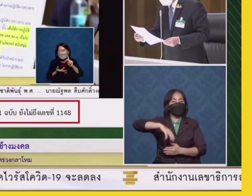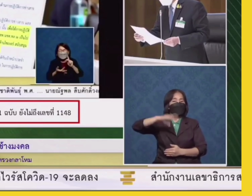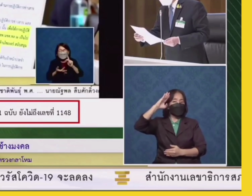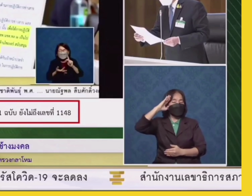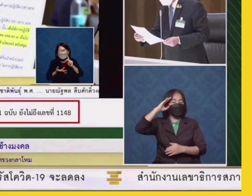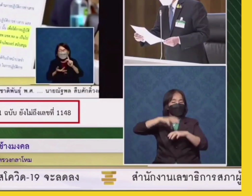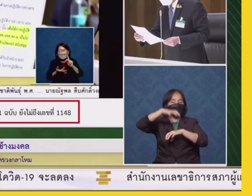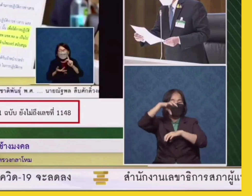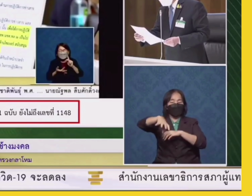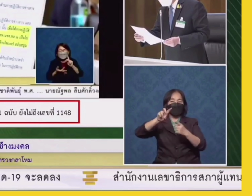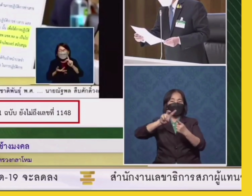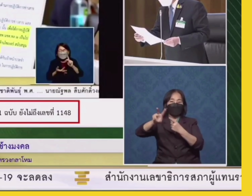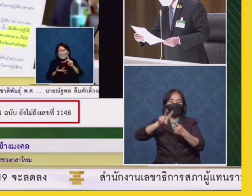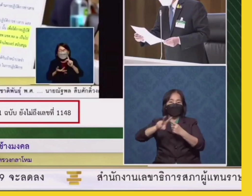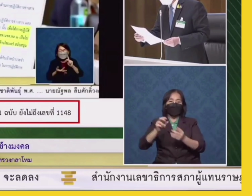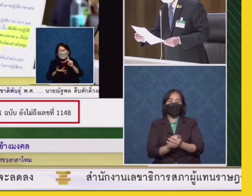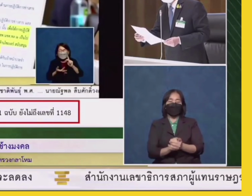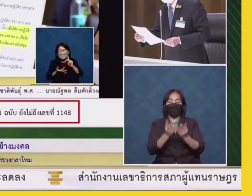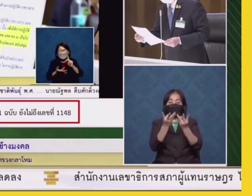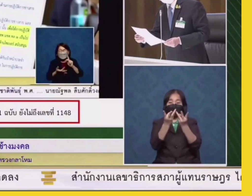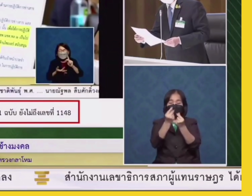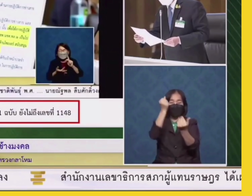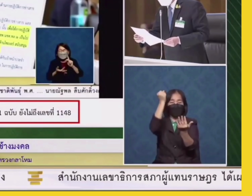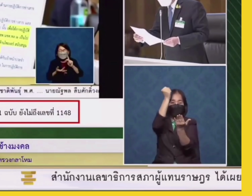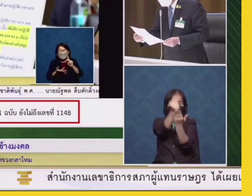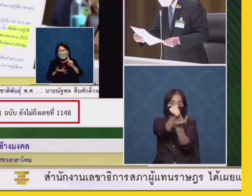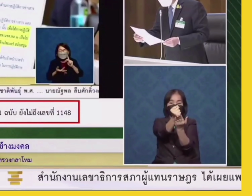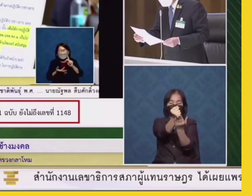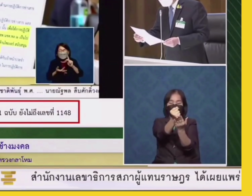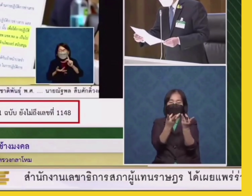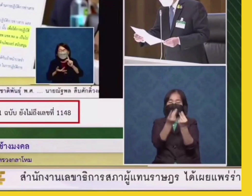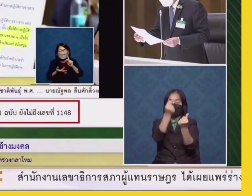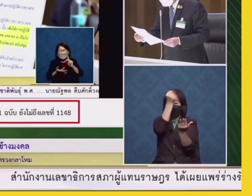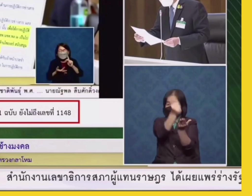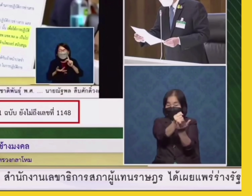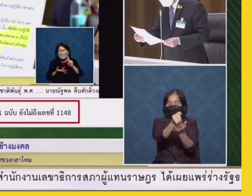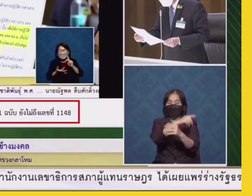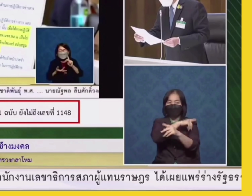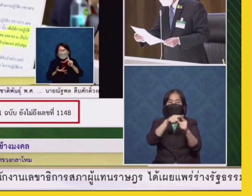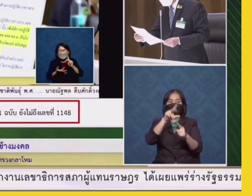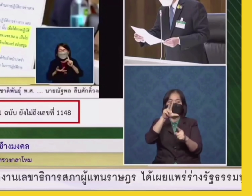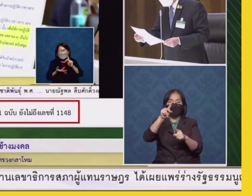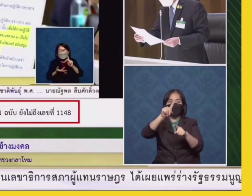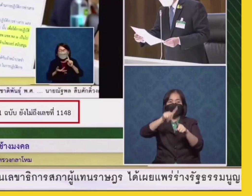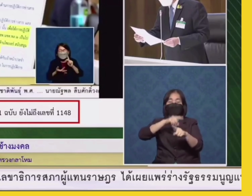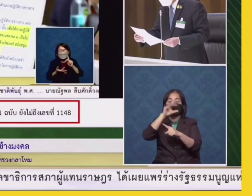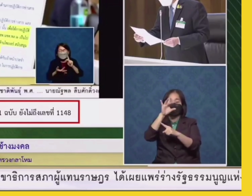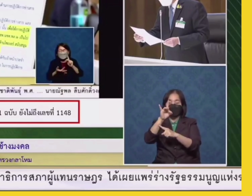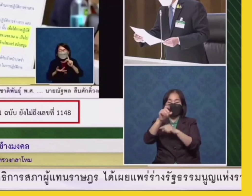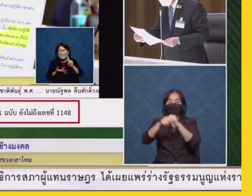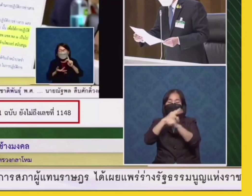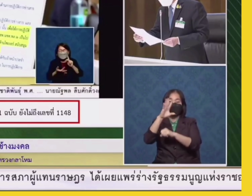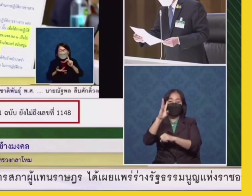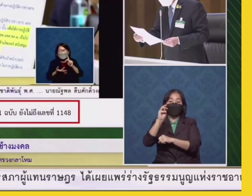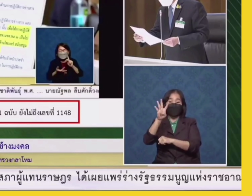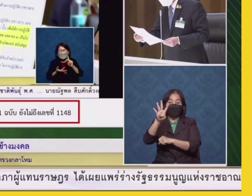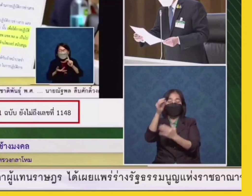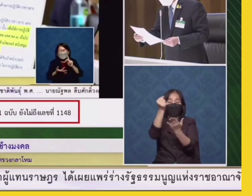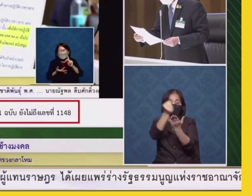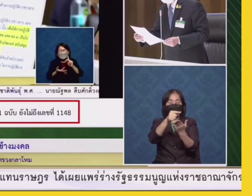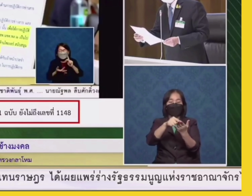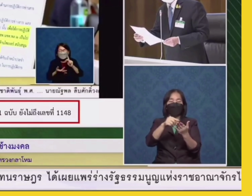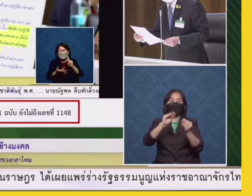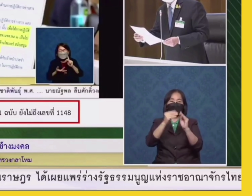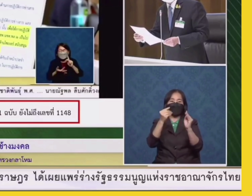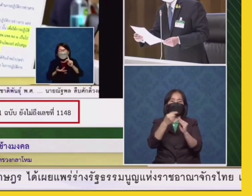ะเลขที่หนังสือนะที่ออกหนังสือนั้นถึงวันที่31สิงหาคม2564นั้นมีเลขหนังสือแค่